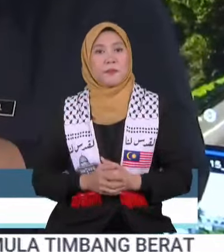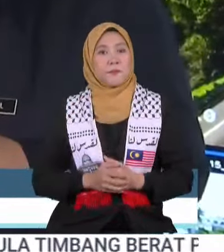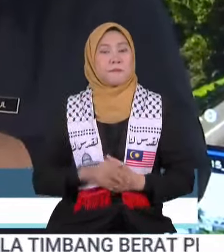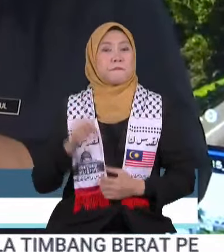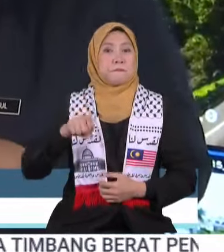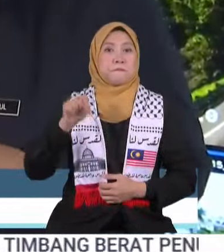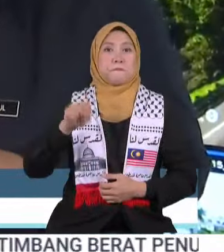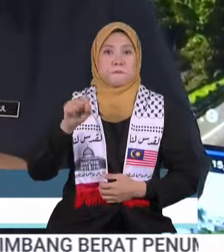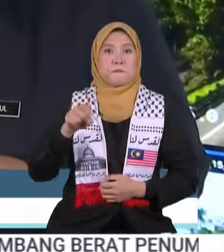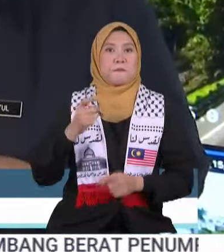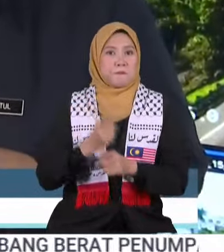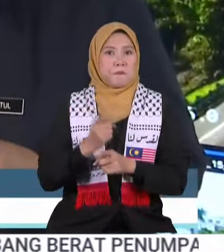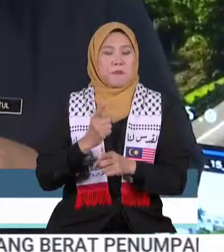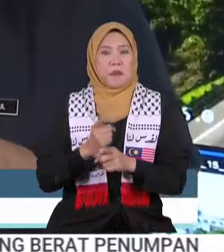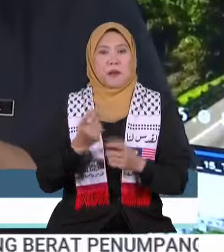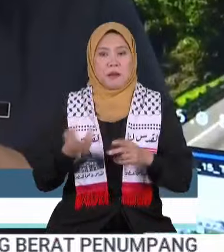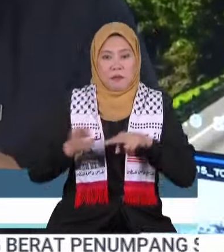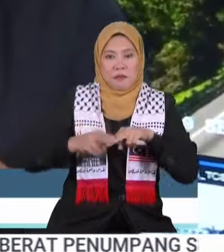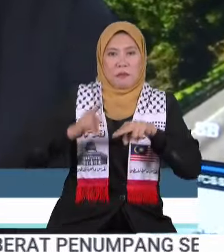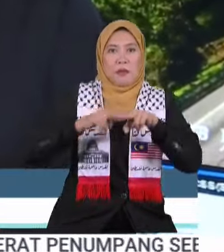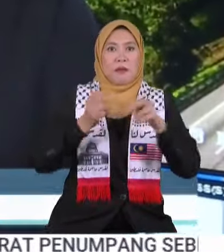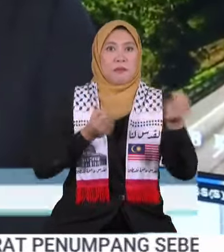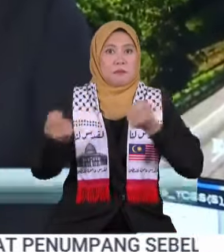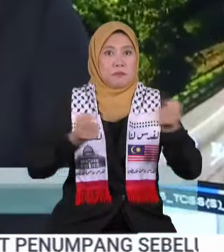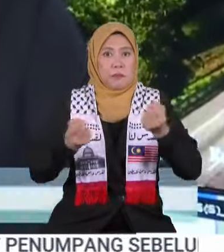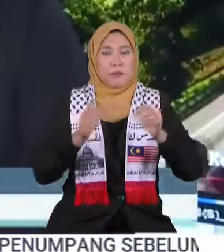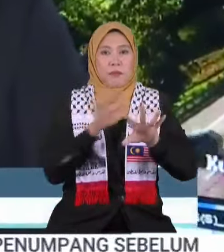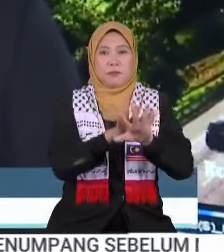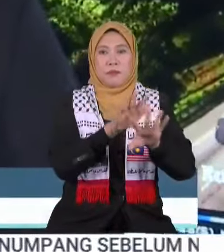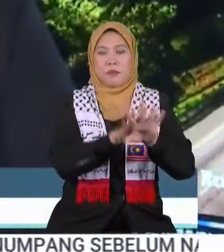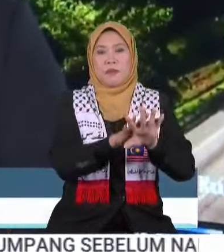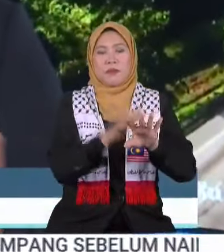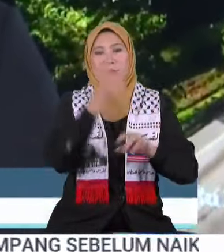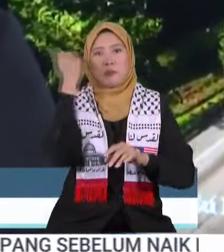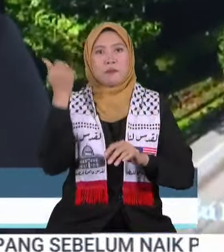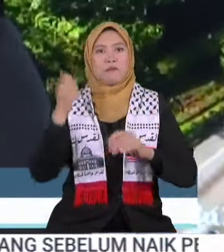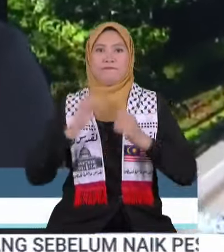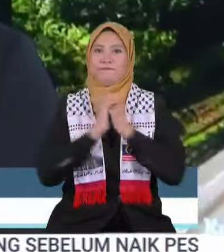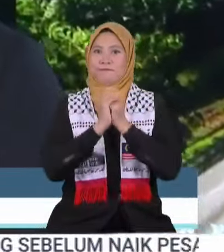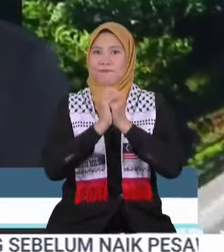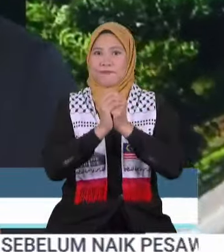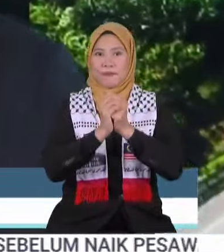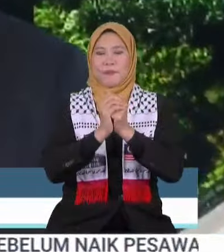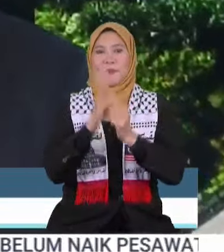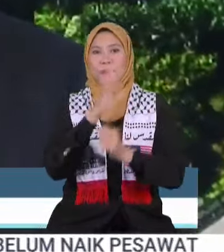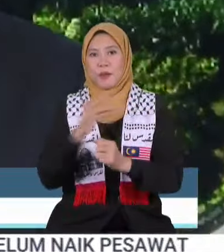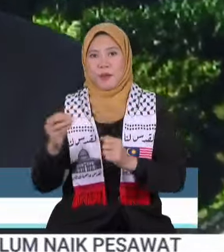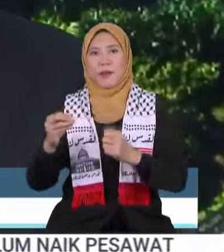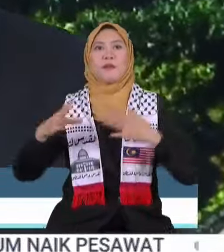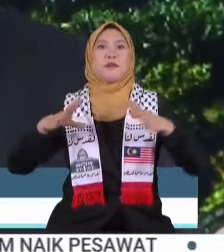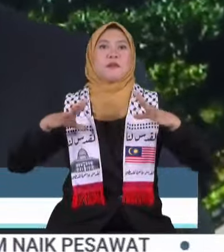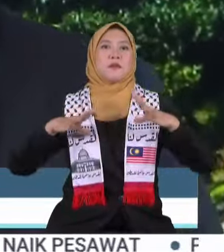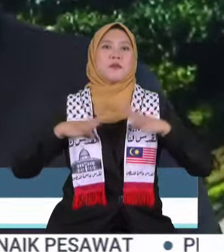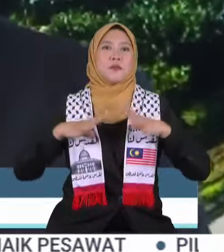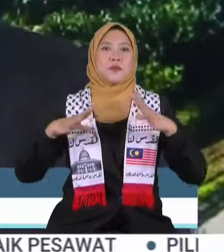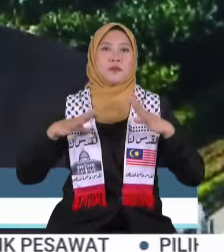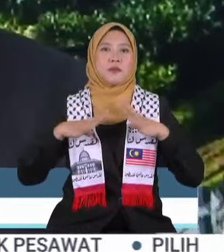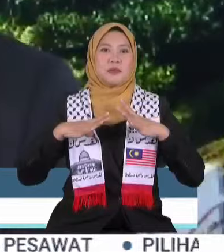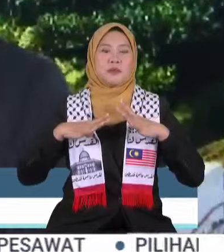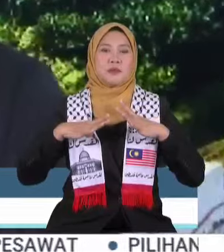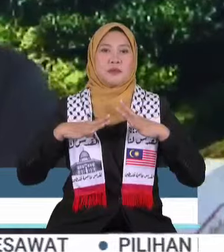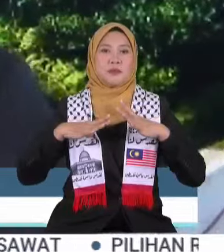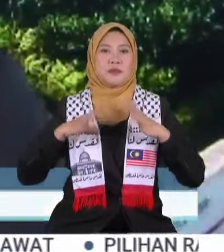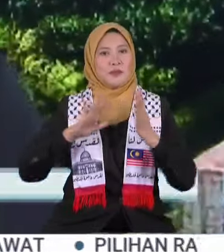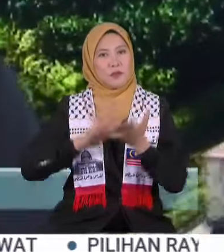kami memang menjangkakan peningkatan trafik ini sempena perayaan cuti Tahun Baru Cina, yang juga ditambah dengan